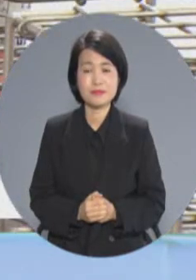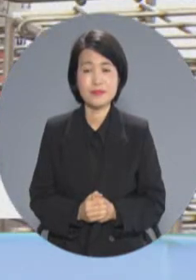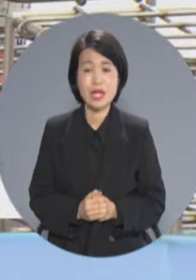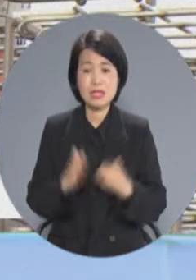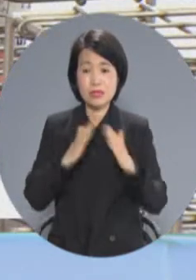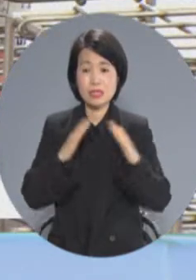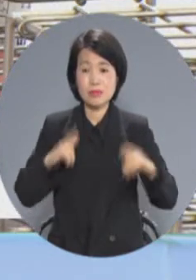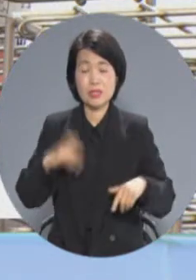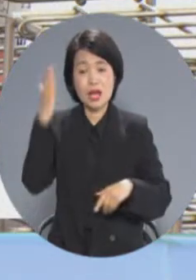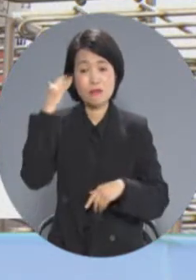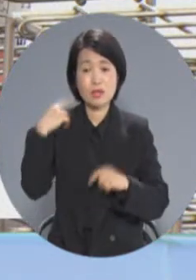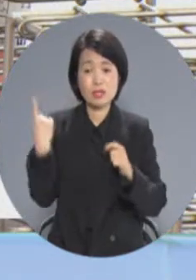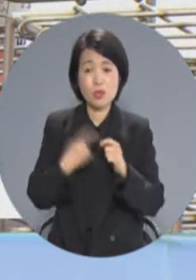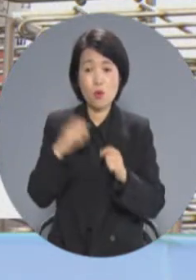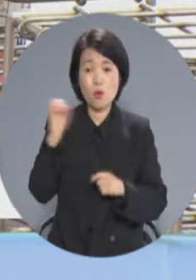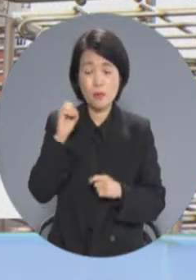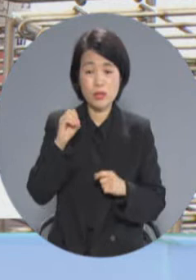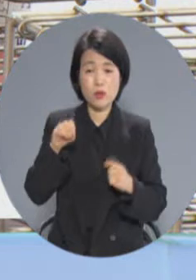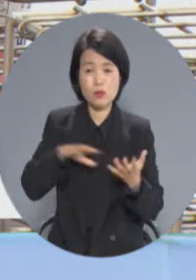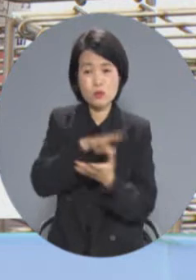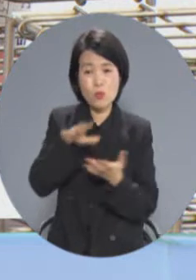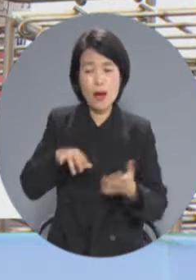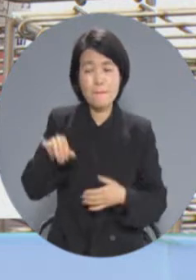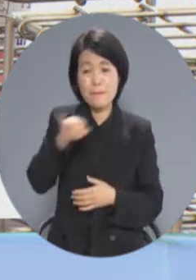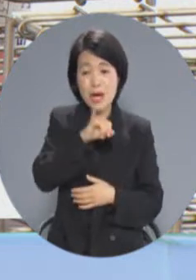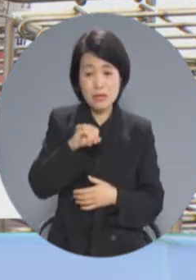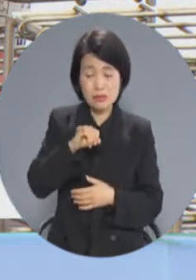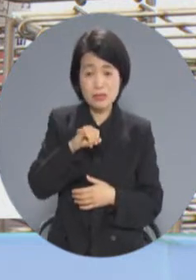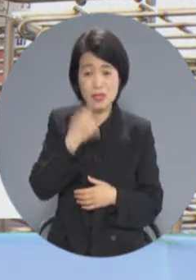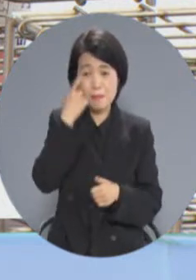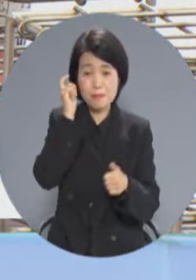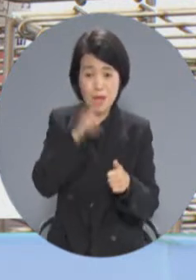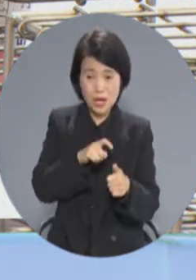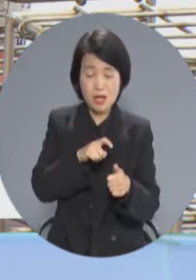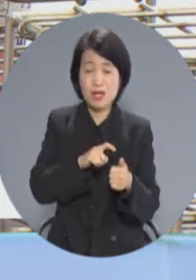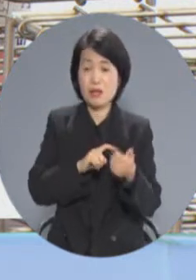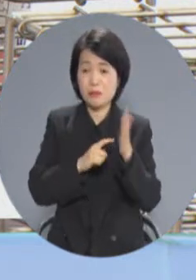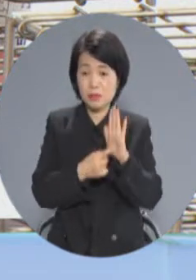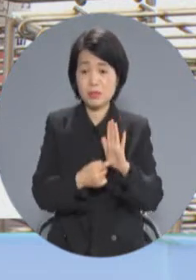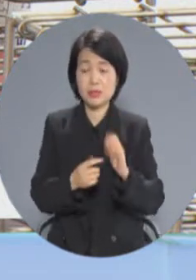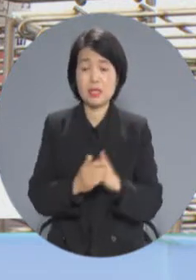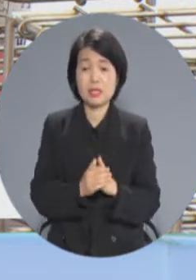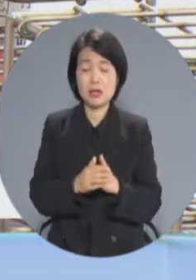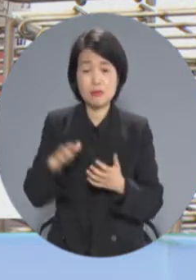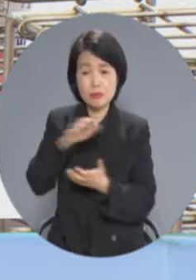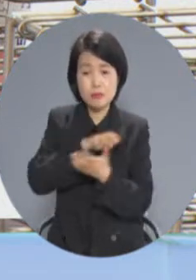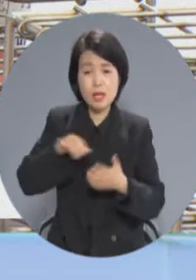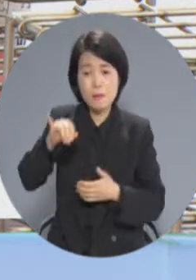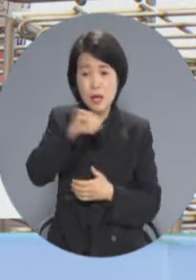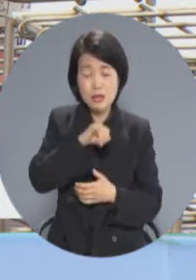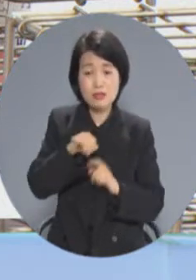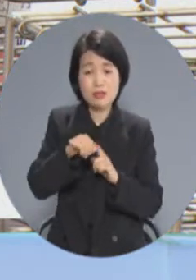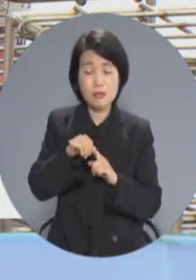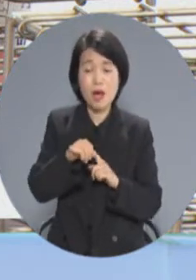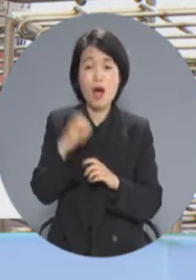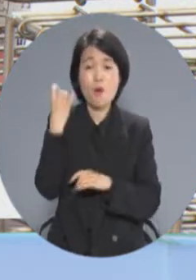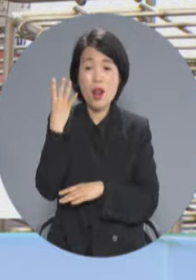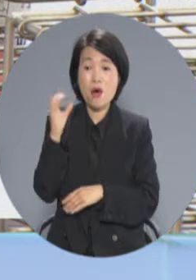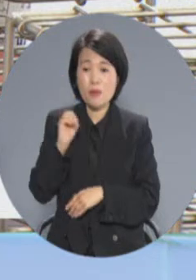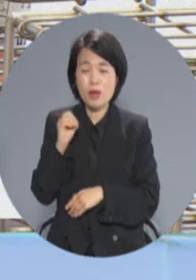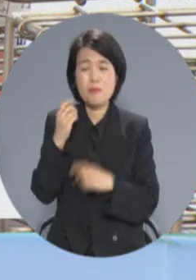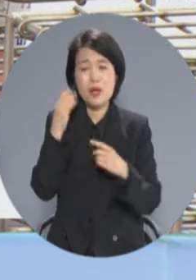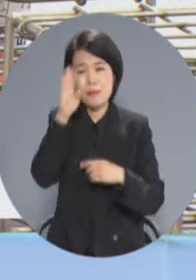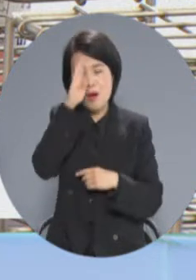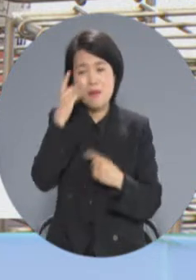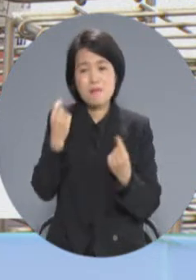전남에서 국내 첫 오미크론 재조합 바이러스 감염자가 발생했습니다. 재조합 변이 바이러스는 기존 오미크론과 증상이